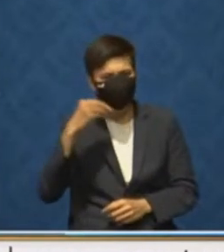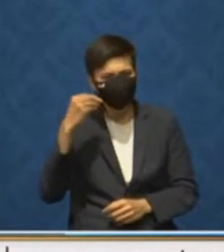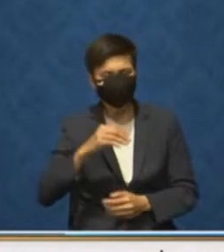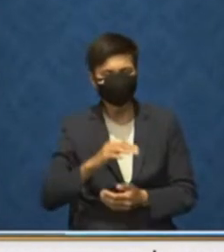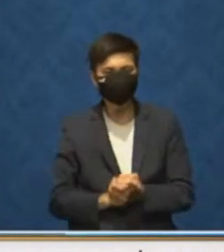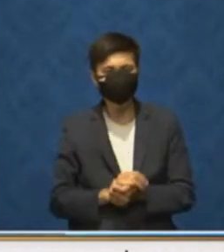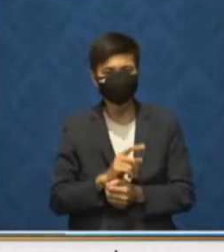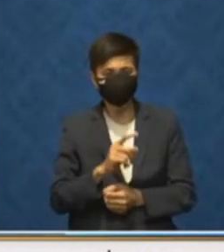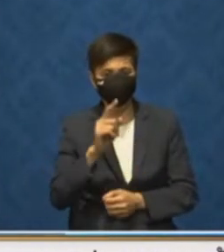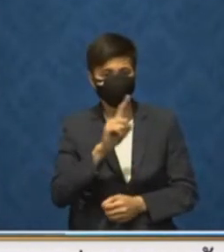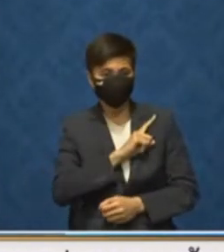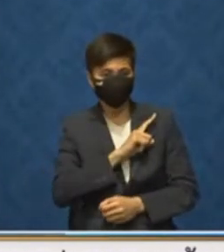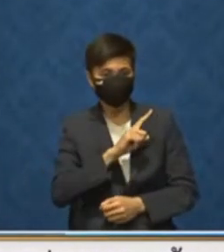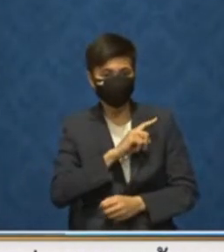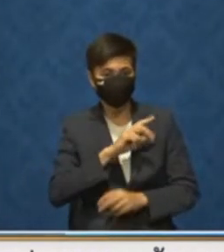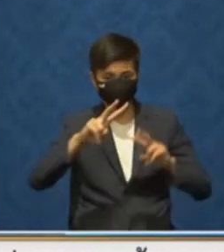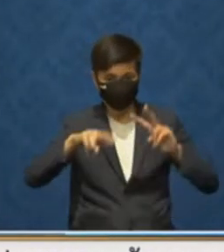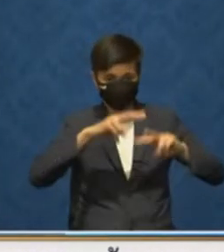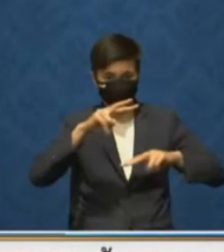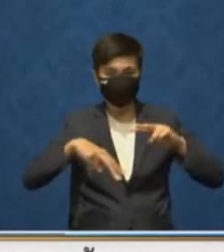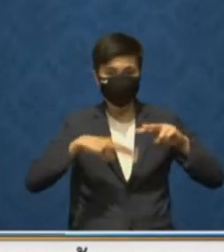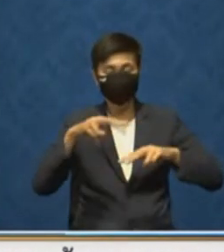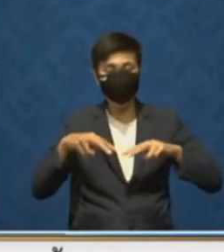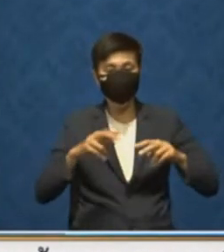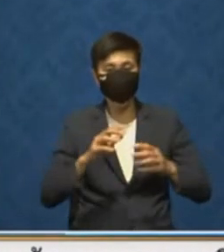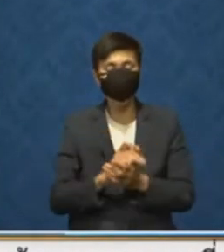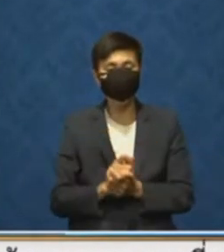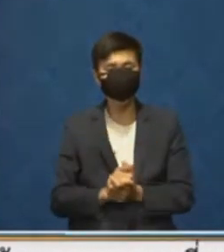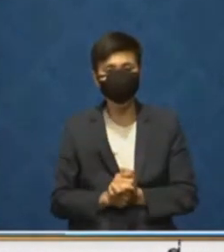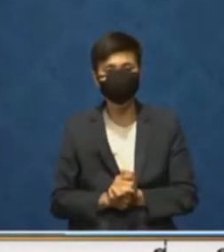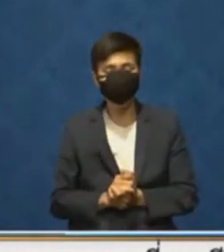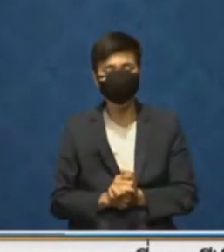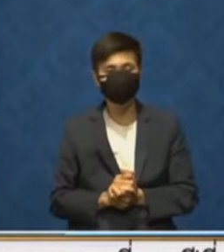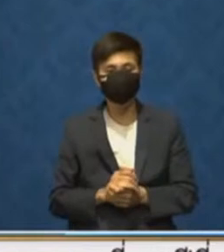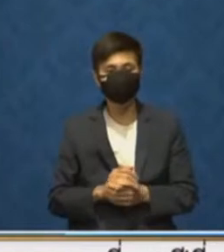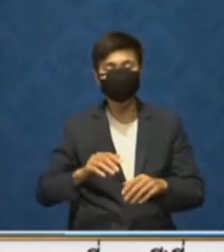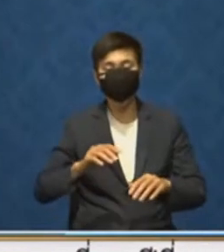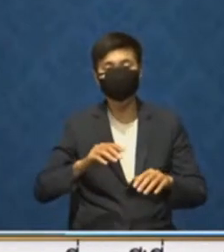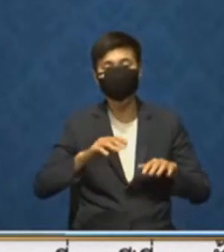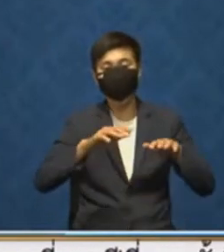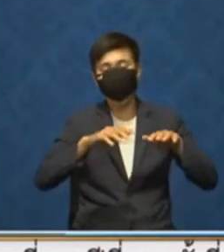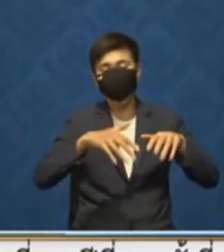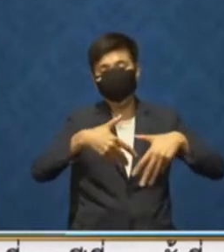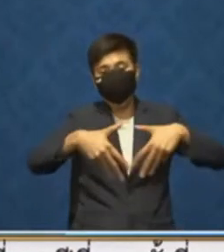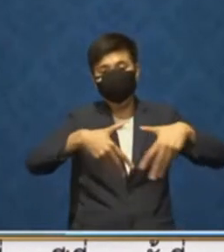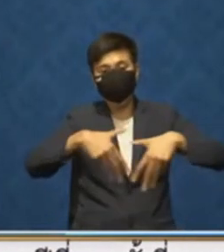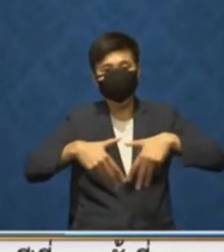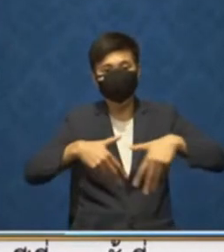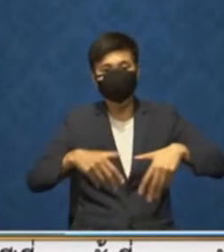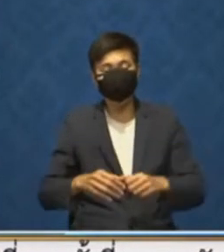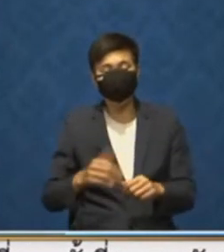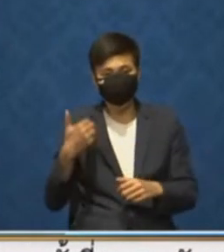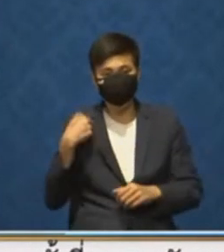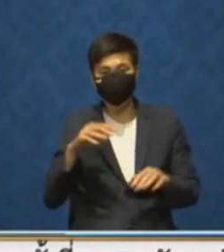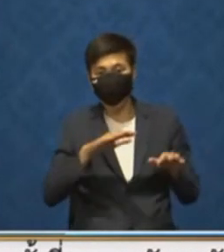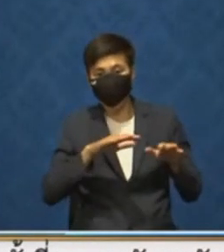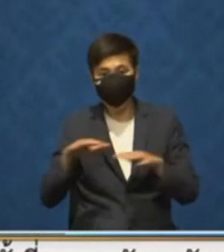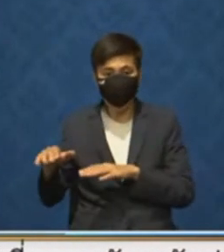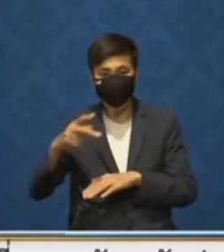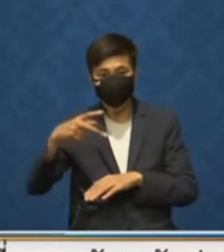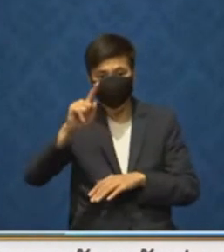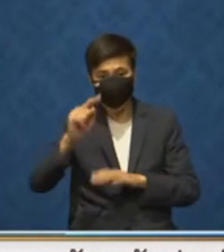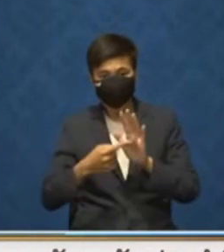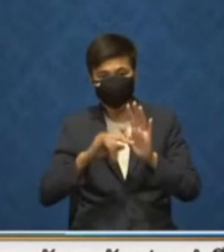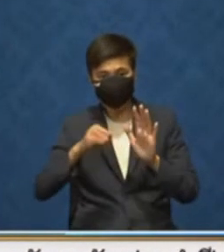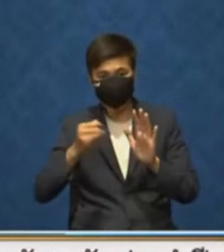นาดูแลอาที่เราจะและมีความพร้อมทั้งด้านปัจจัย 4นะครับที่กระทรวง